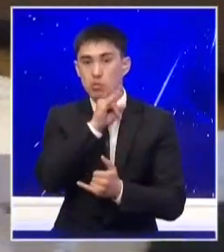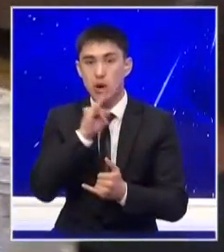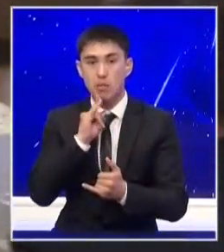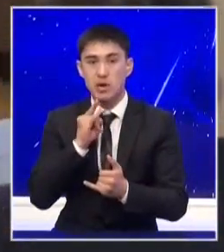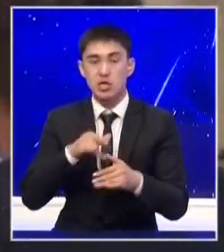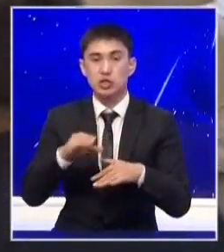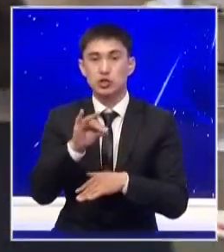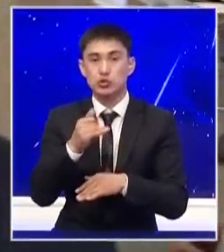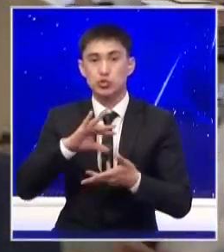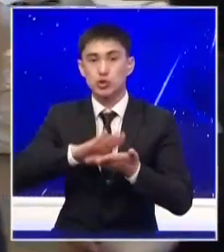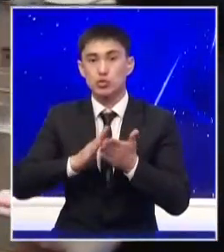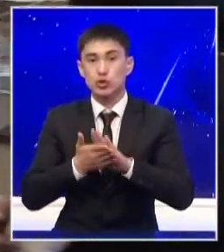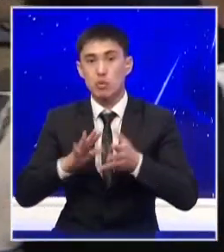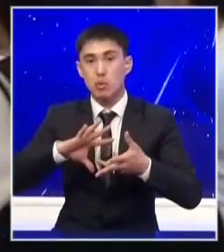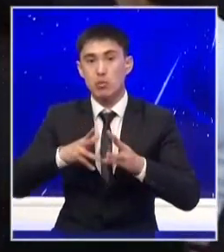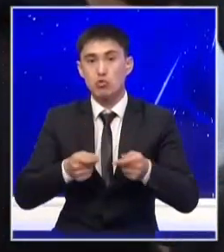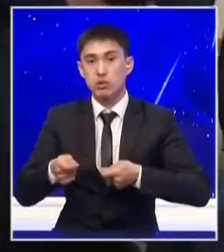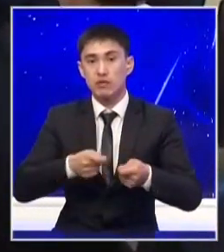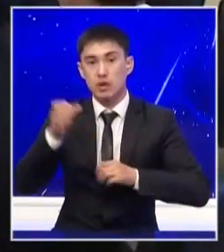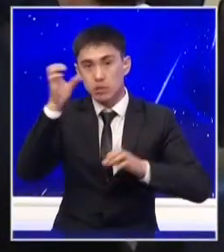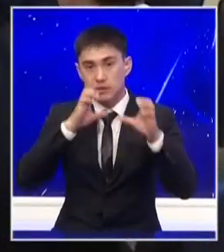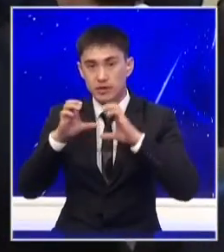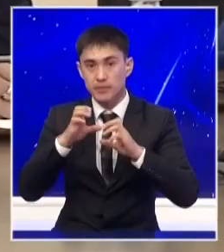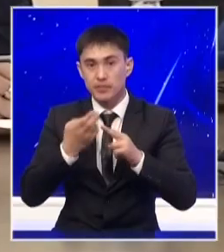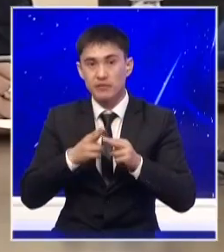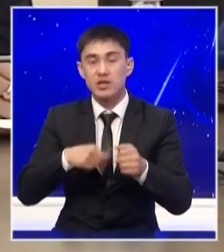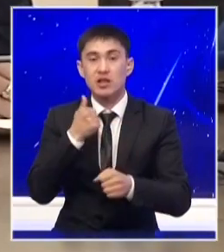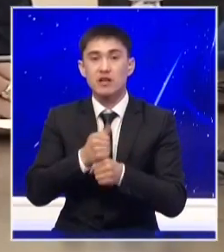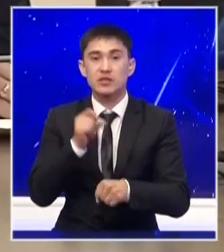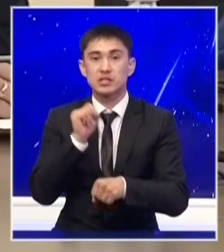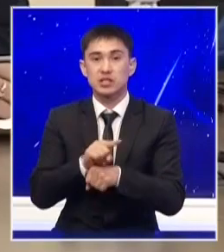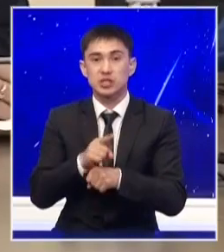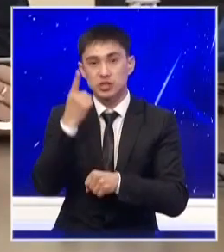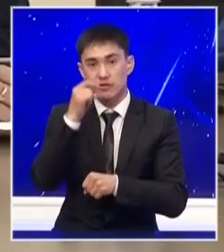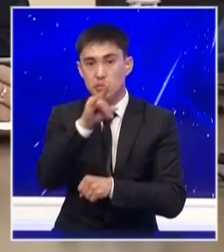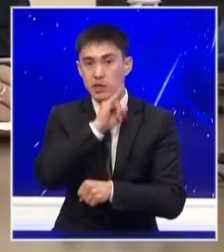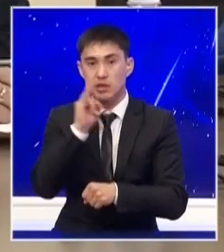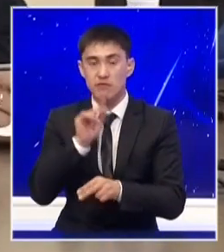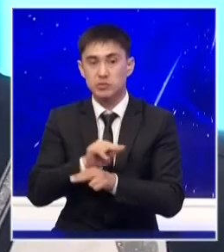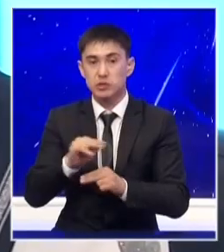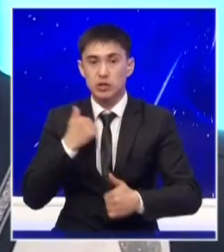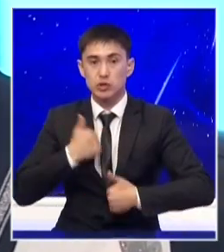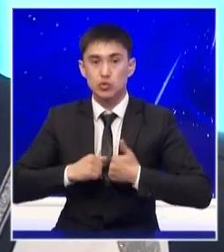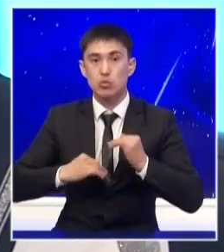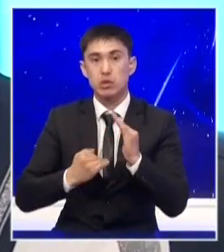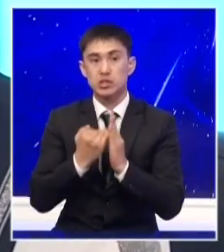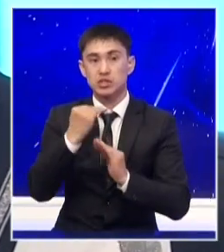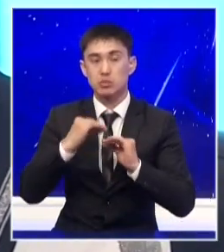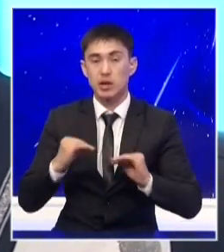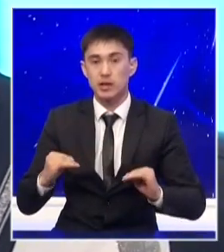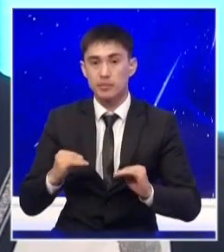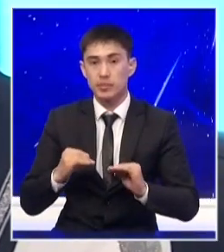края ЖТСУ заключили меморандум с управлением образованием. Ведь главная задача Совета матерей – воспитать достойное подрастающее